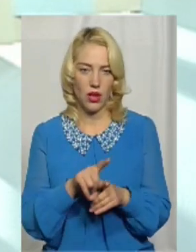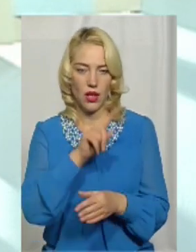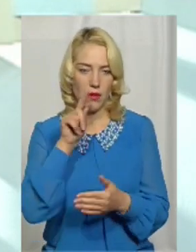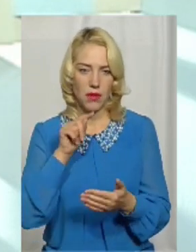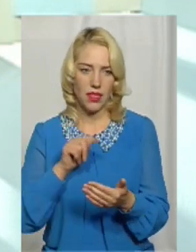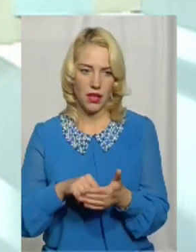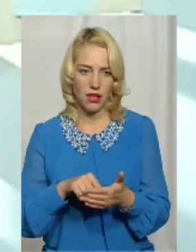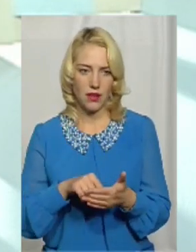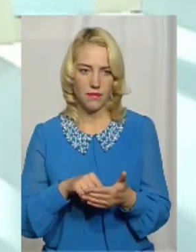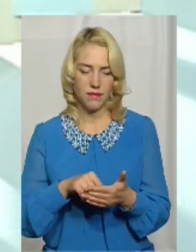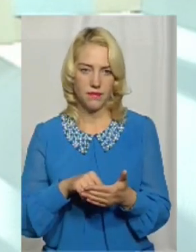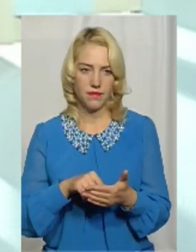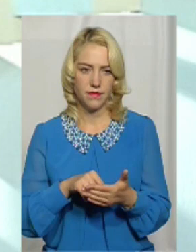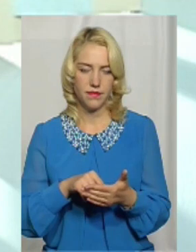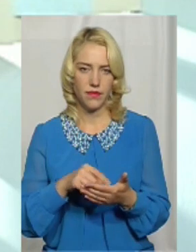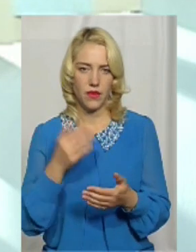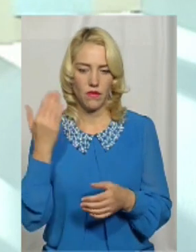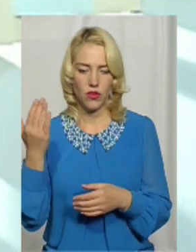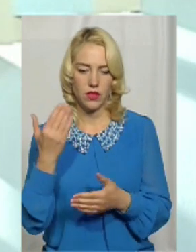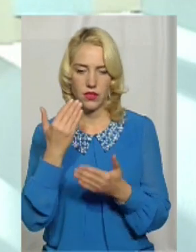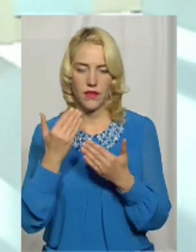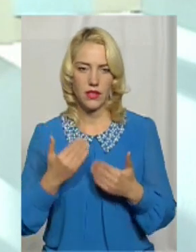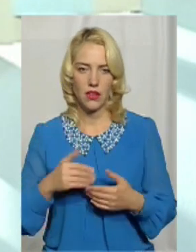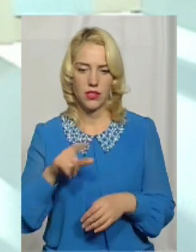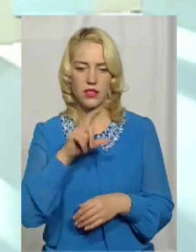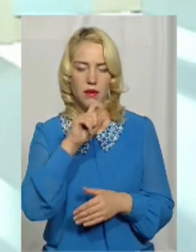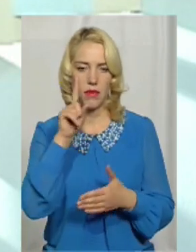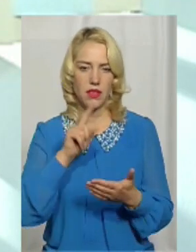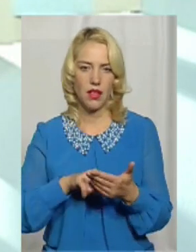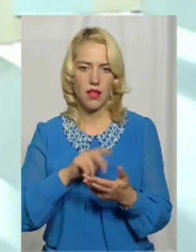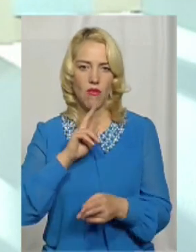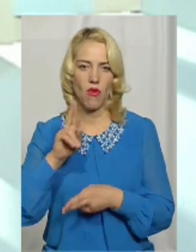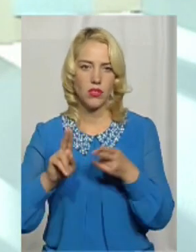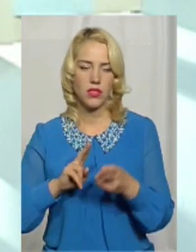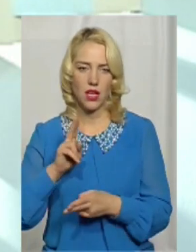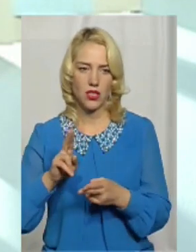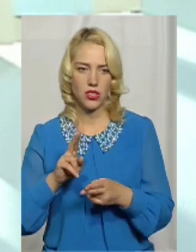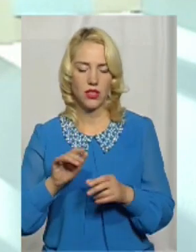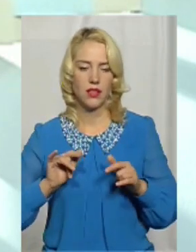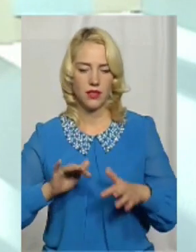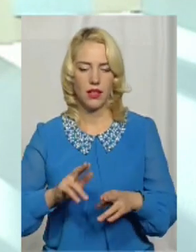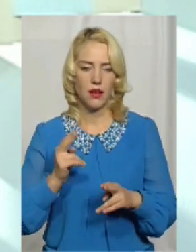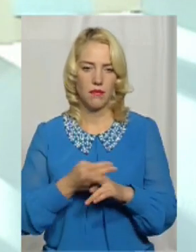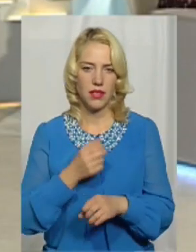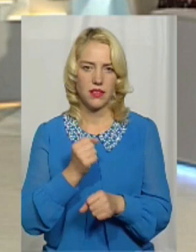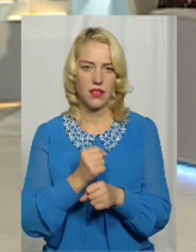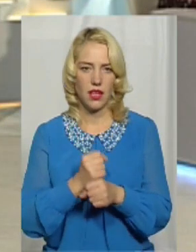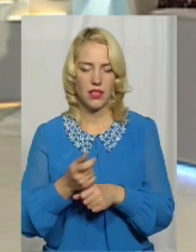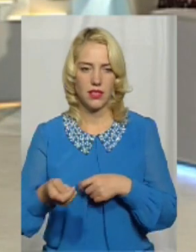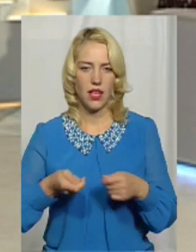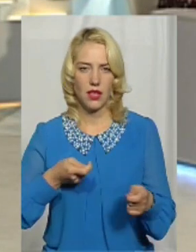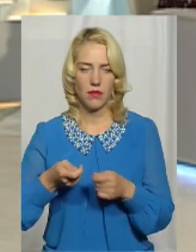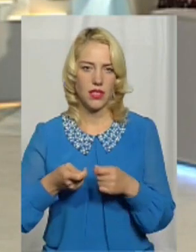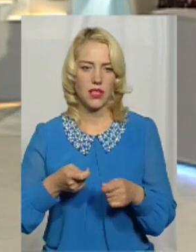дуже часто вони звертаються з питаннями оскарження дій або бездіяльності